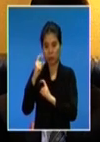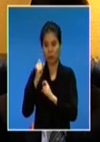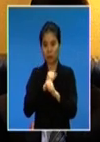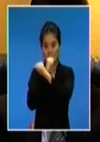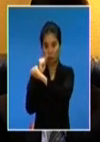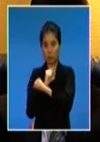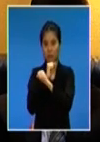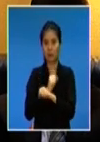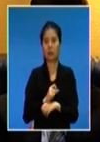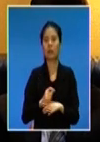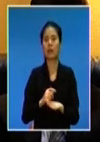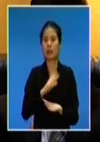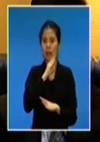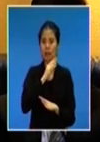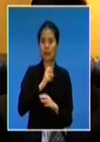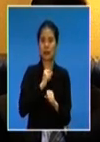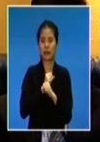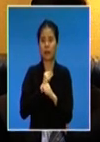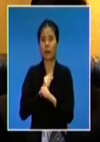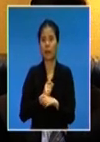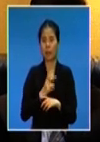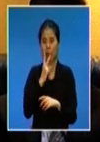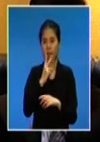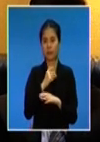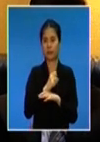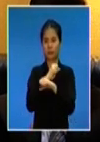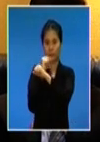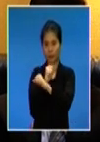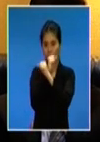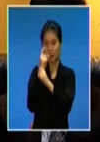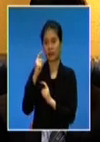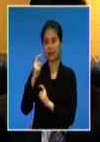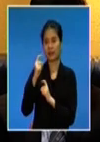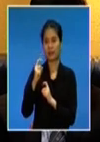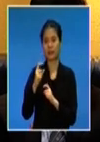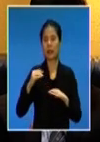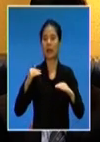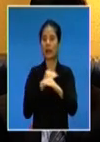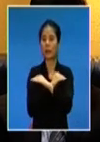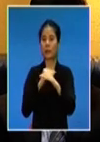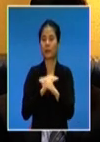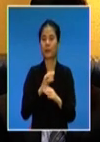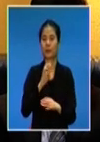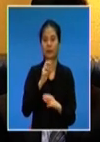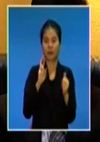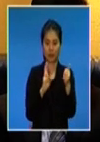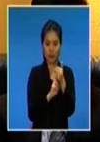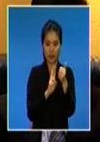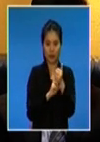GPS อีกเซิร์ฟเวอร์ไม่พอก็เลยให้ไปที่ศูนย์ปลอดภัยคมนาคมเพื่อจะได้รวบรวมท่านอาจารย์วิษณุท่านรองวิ